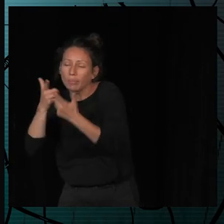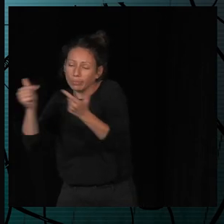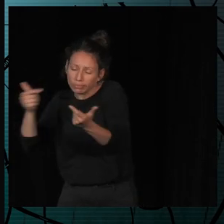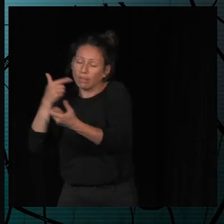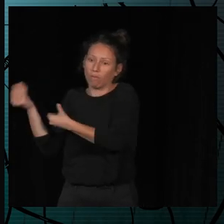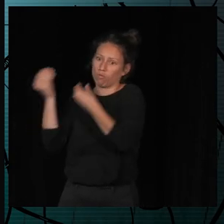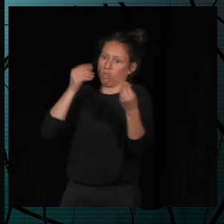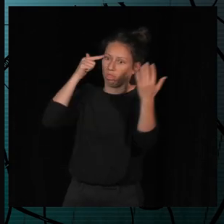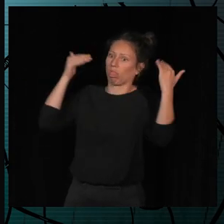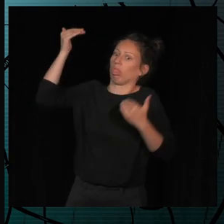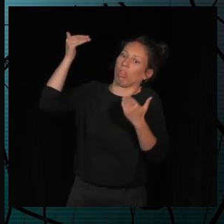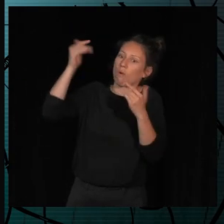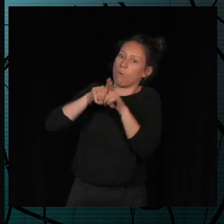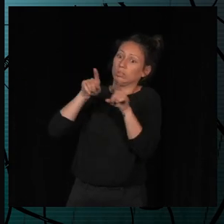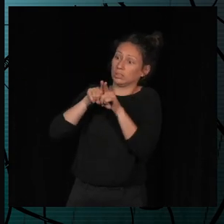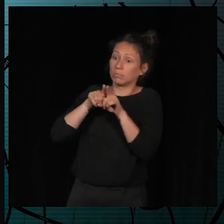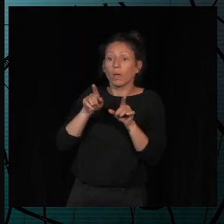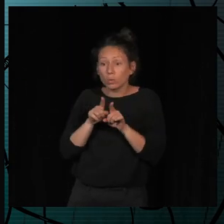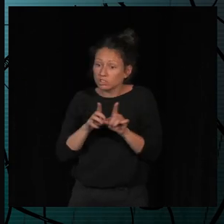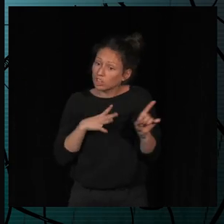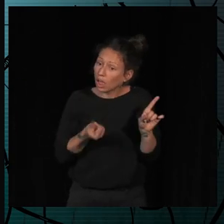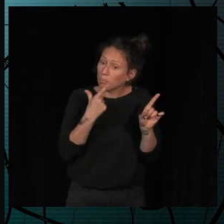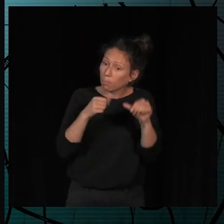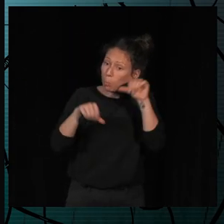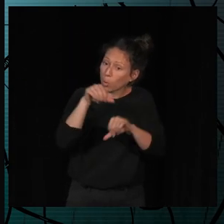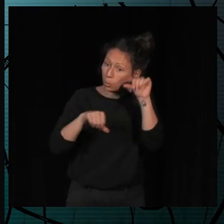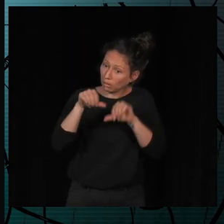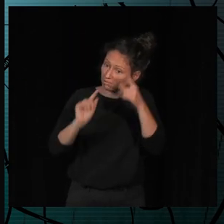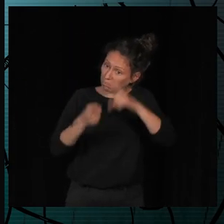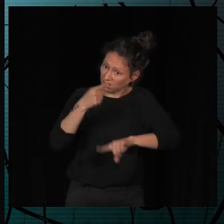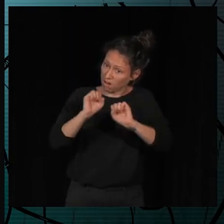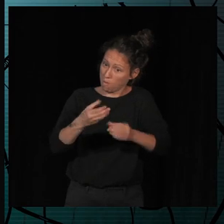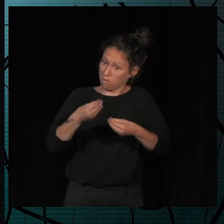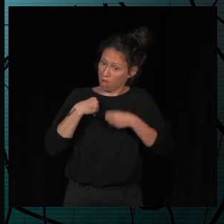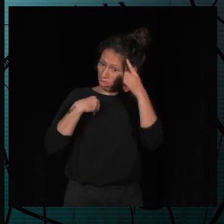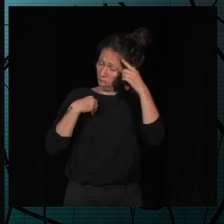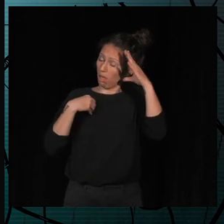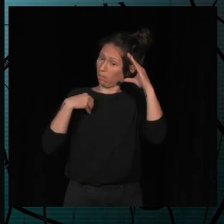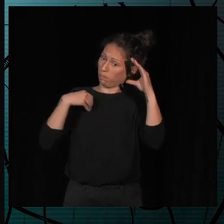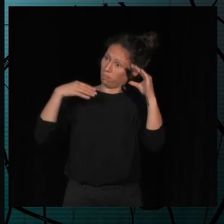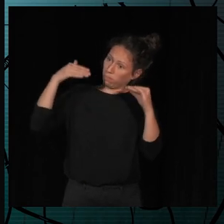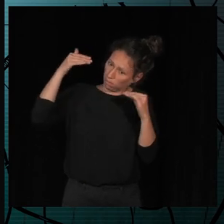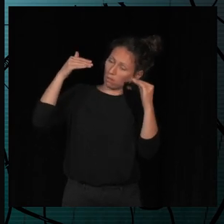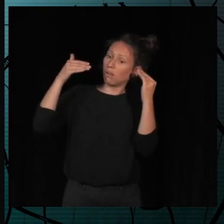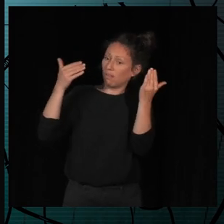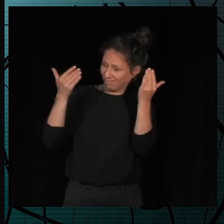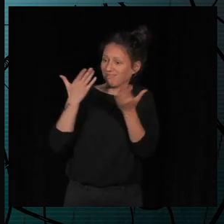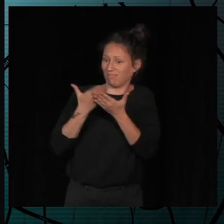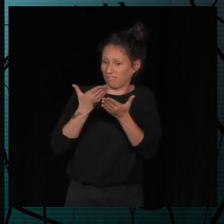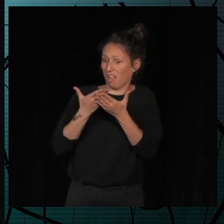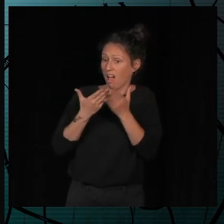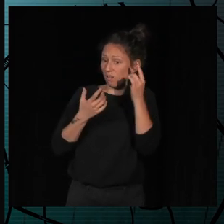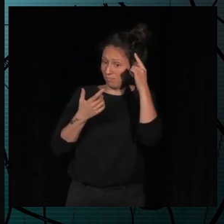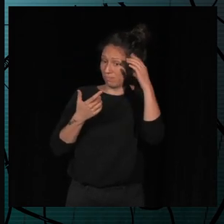produit qui déséquilibre la balance nonadrénaline sérotonine et le produit qui qui déstructure le plus cette balance c'est le